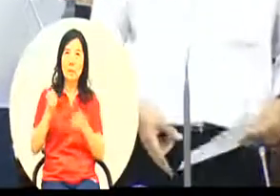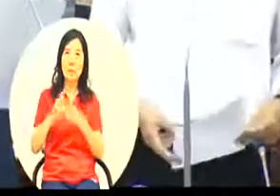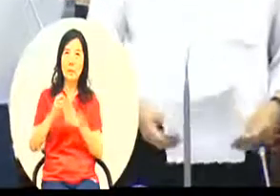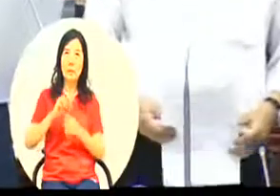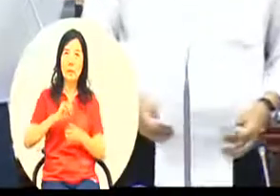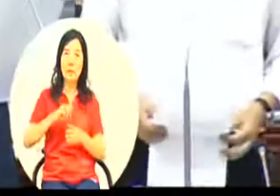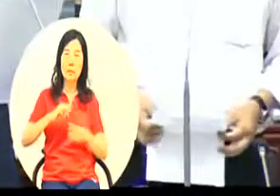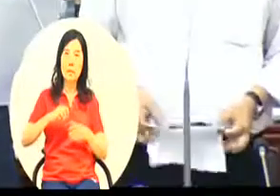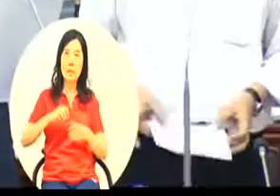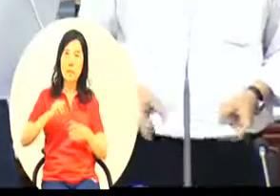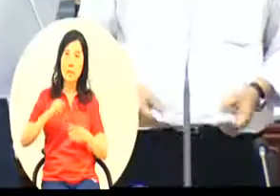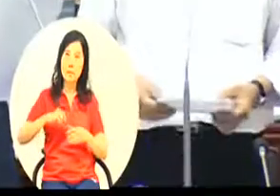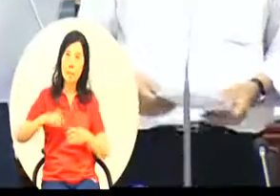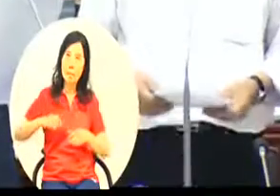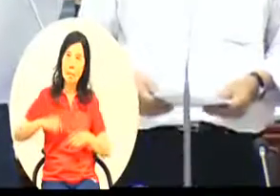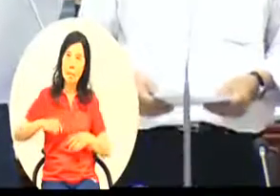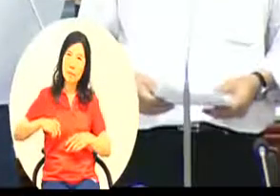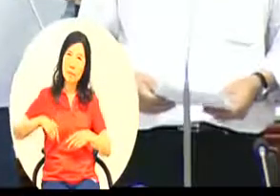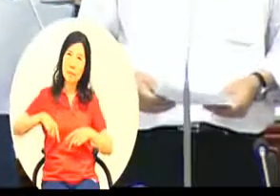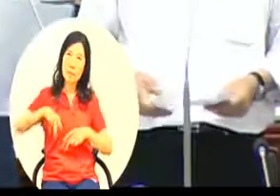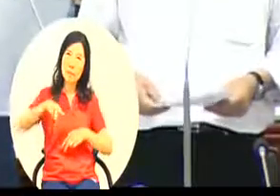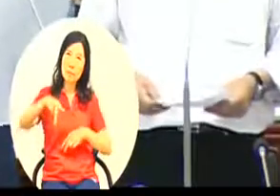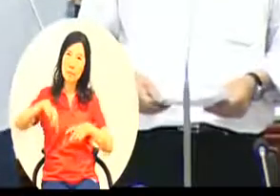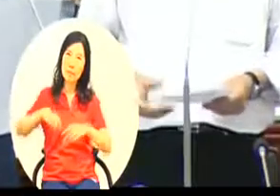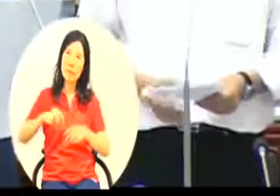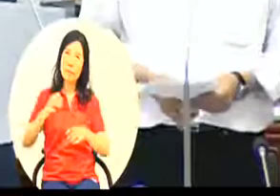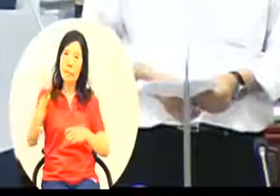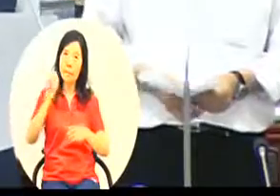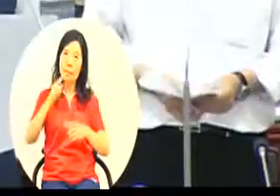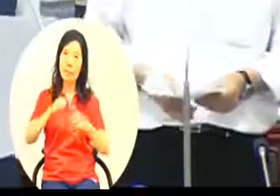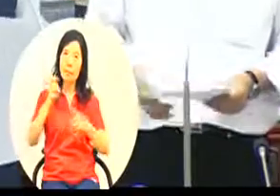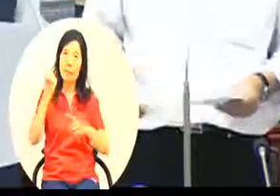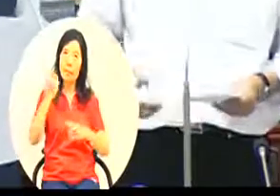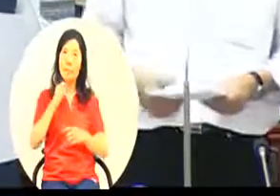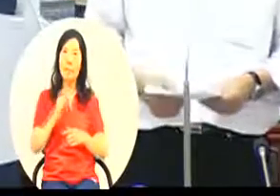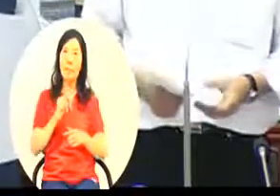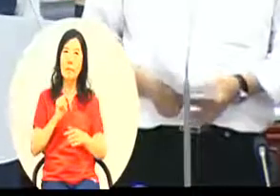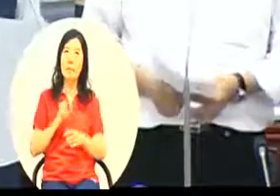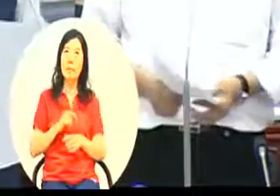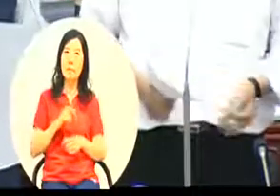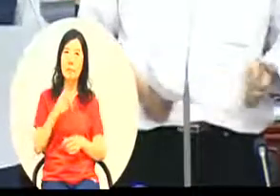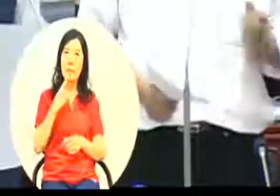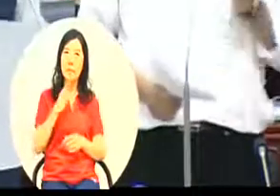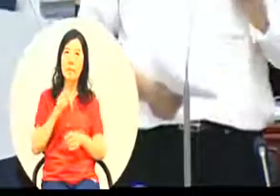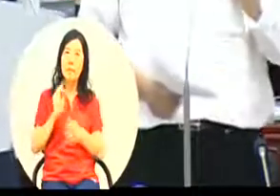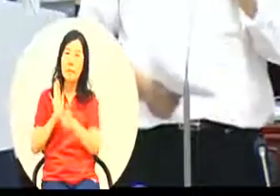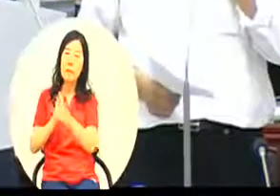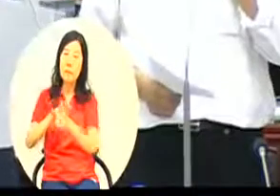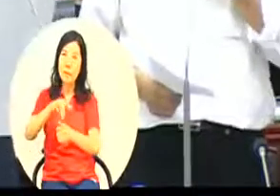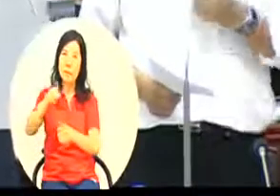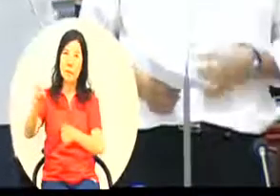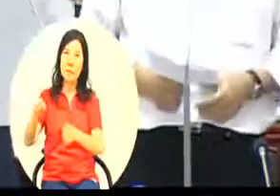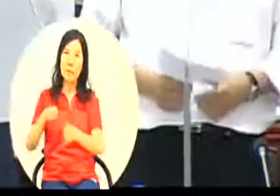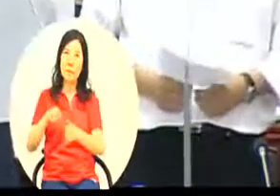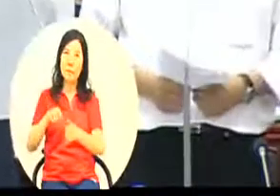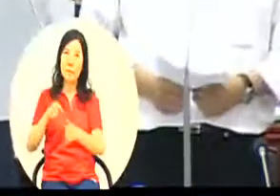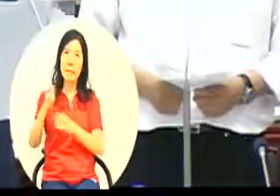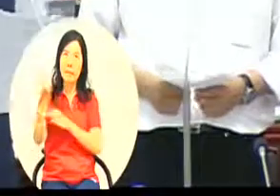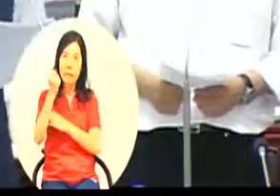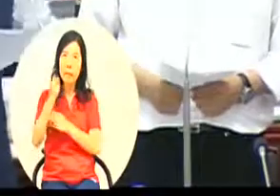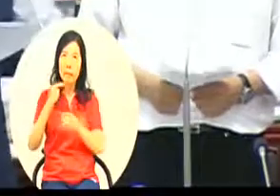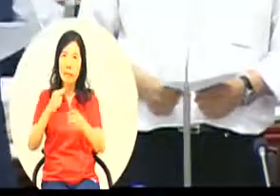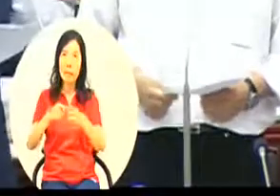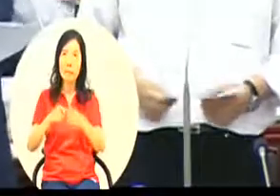的权利，他们的人权，所以值得他们自己去，或者是我们去协助他们去奋斗努力的目标